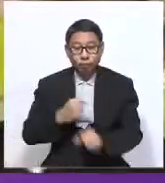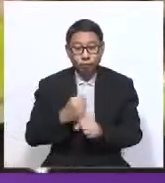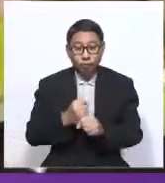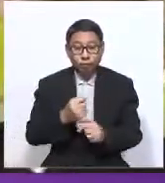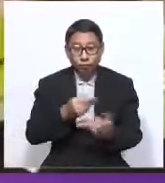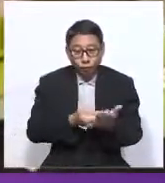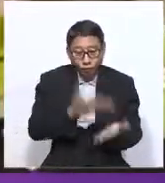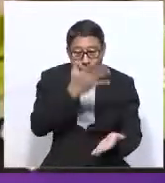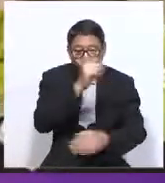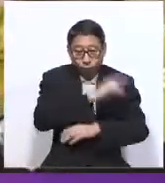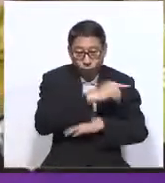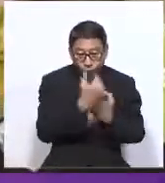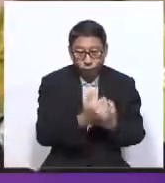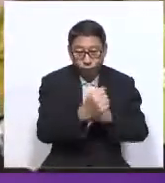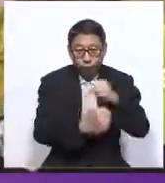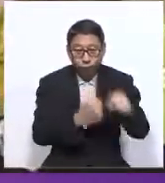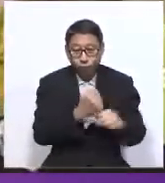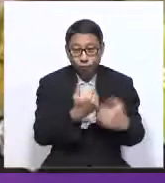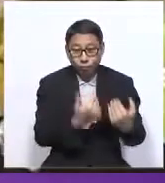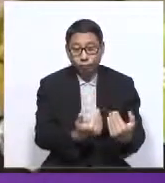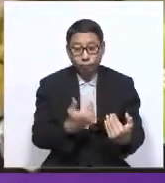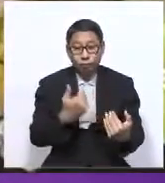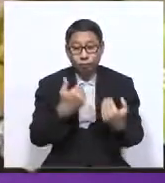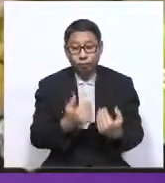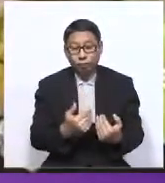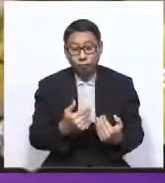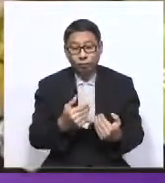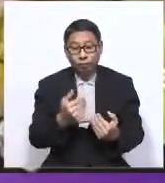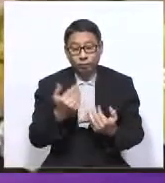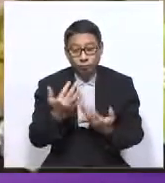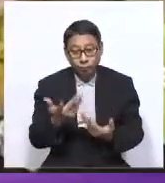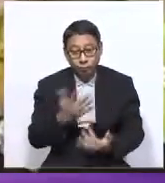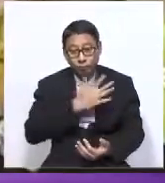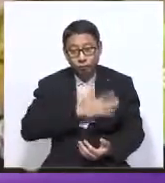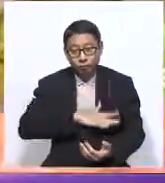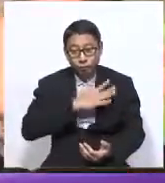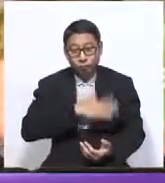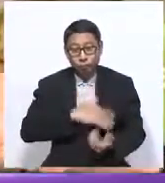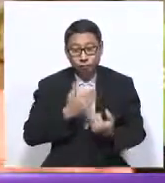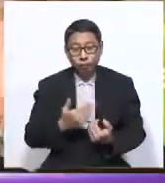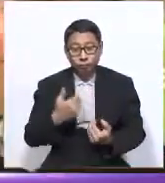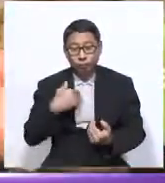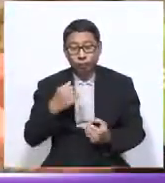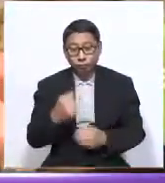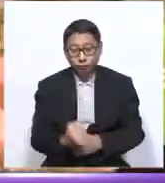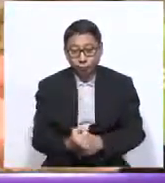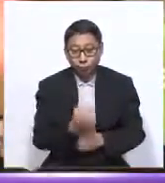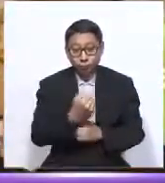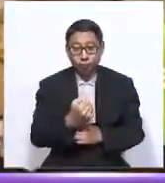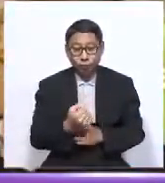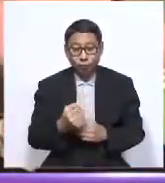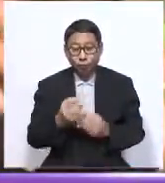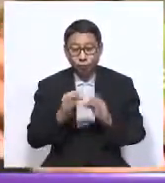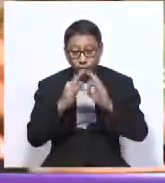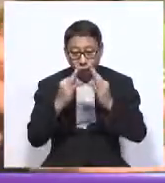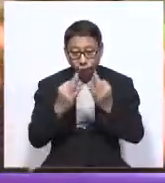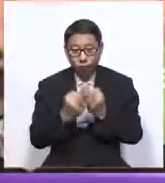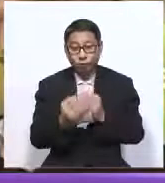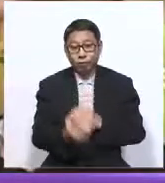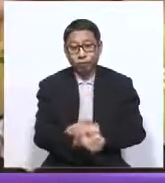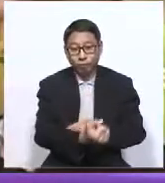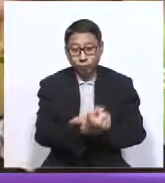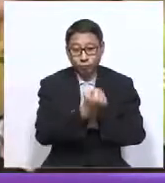วันนี้ปีนี้ว่าจะอีกระยะหนึ่งก็ได้มันขึ้นอยู่พวกเราจะเข้มแข็งด้วยตัวเองถ้าครัวเรือนเข้มแข็งก่